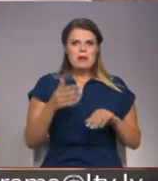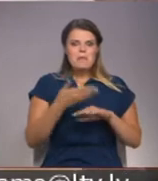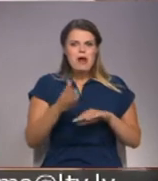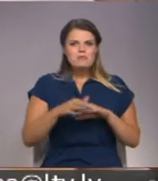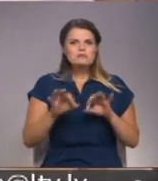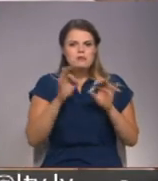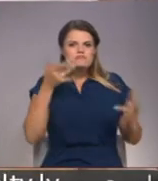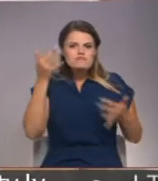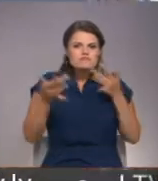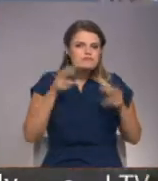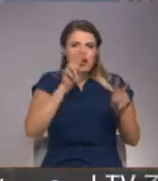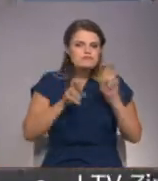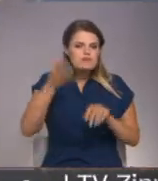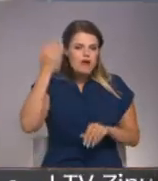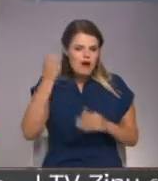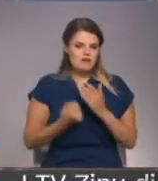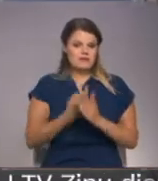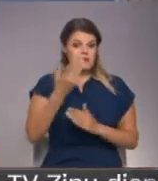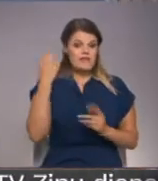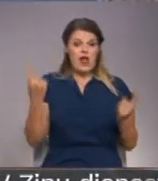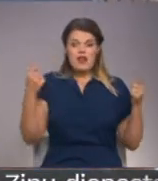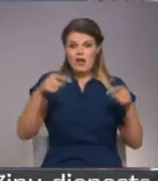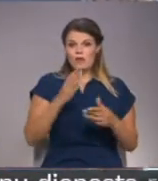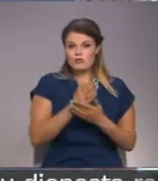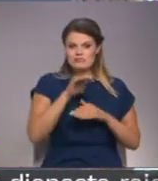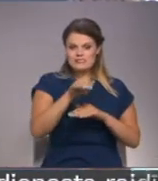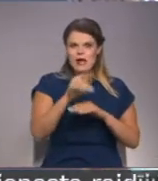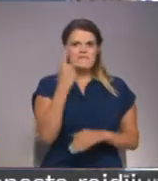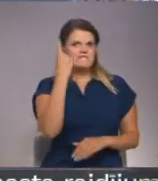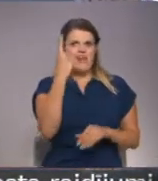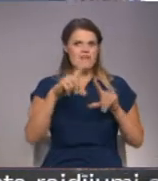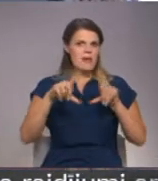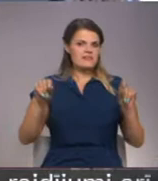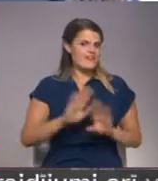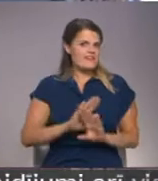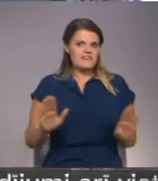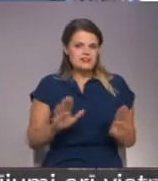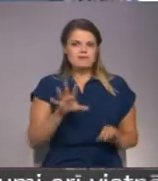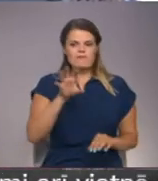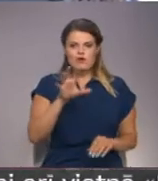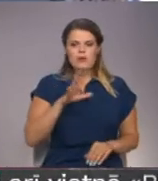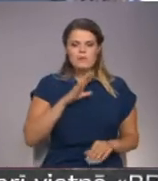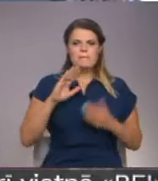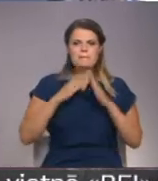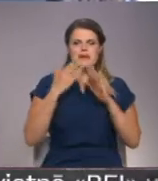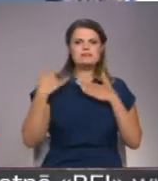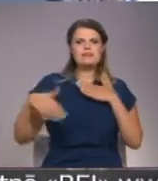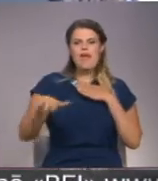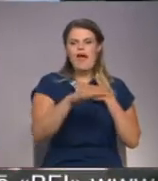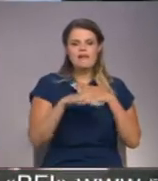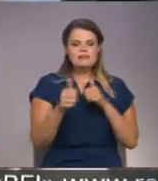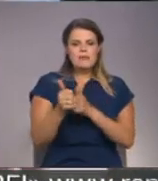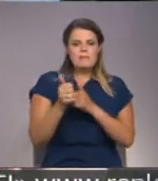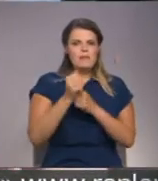mēs sākām celt to vēsturi augšā. No tā laika notikumiem saglabājusies tikai viena fotogrāfija, kas uzņemta pils terasē pie lauvas